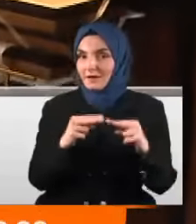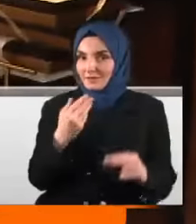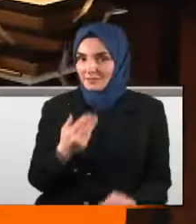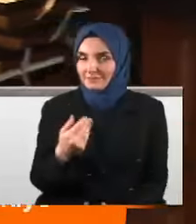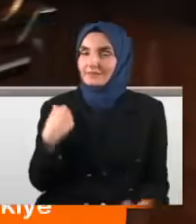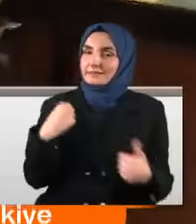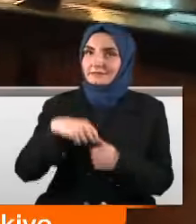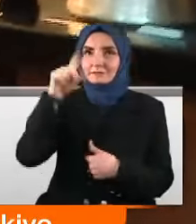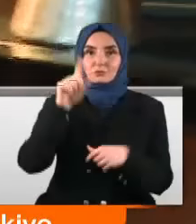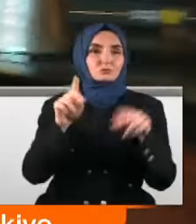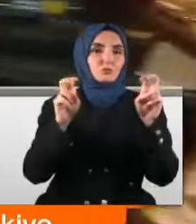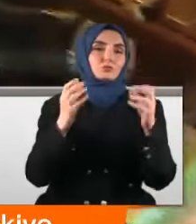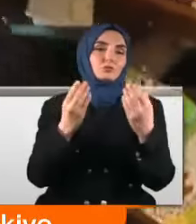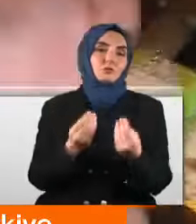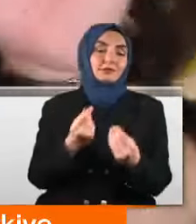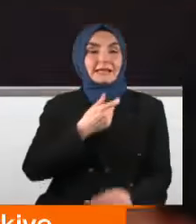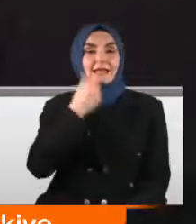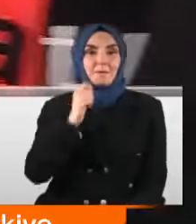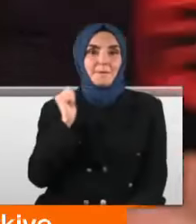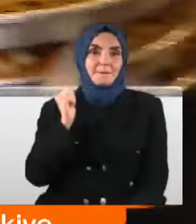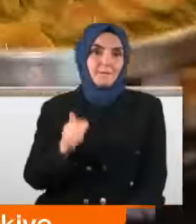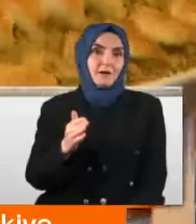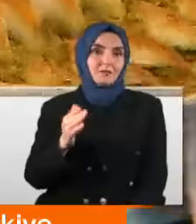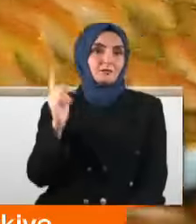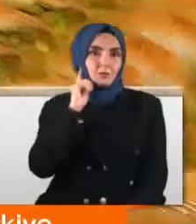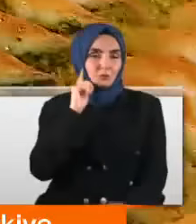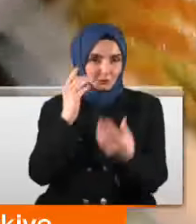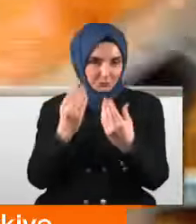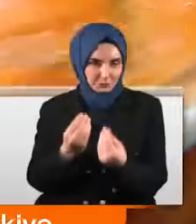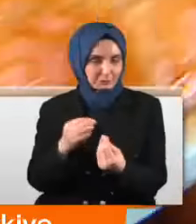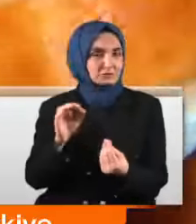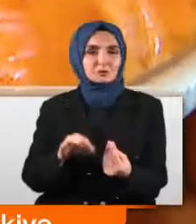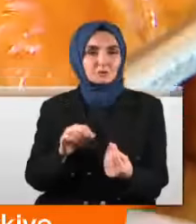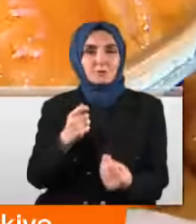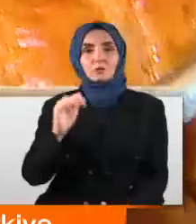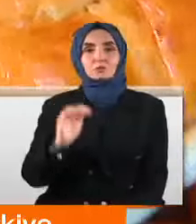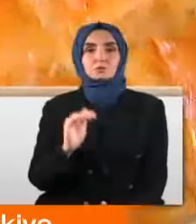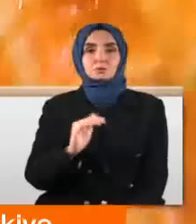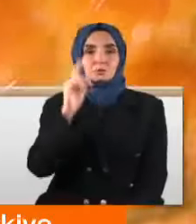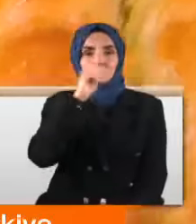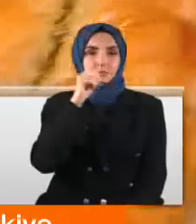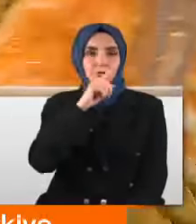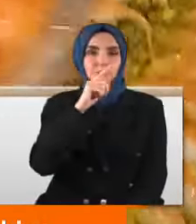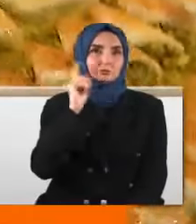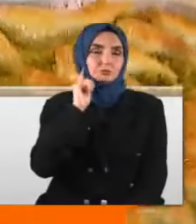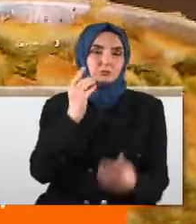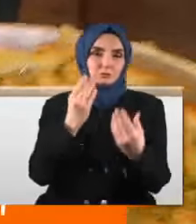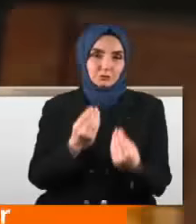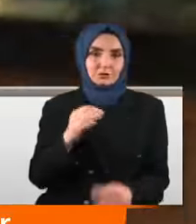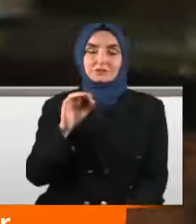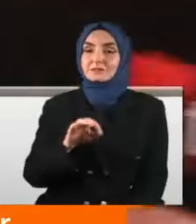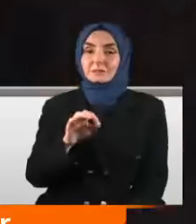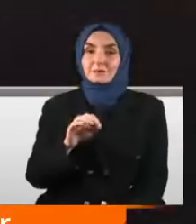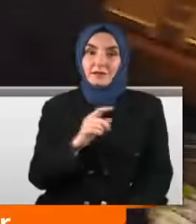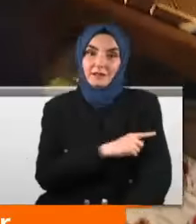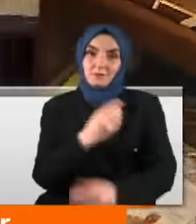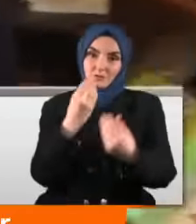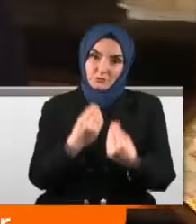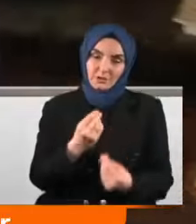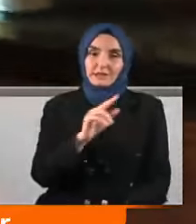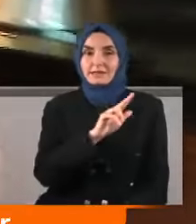Önceden yüksek fiyatıyla gündemdeydi. Bu kez düşük fiyatıyla, şu anda normal. Kaliteli bir baklavanın kilogram fiyatı 700 ila 1000 lira arasında